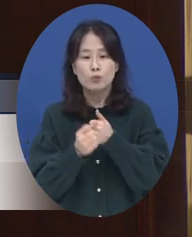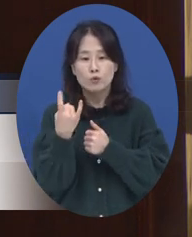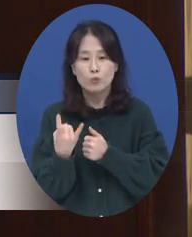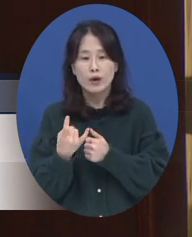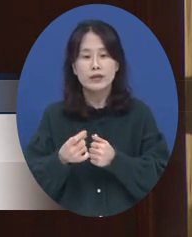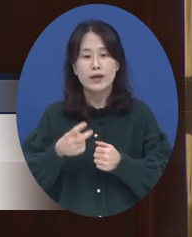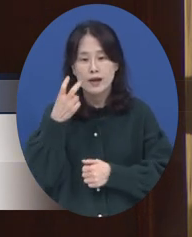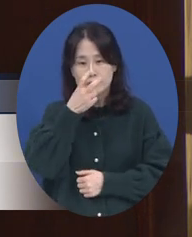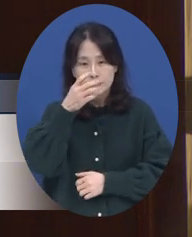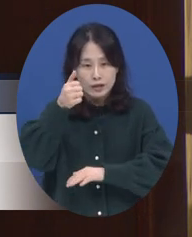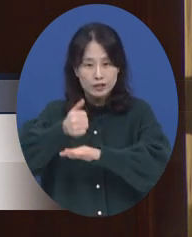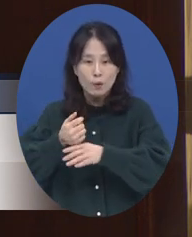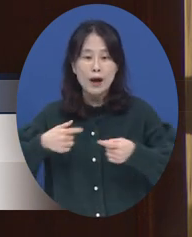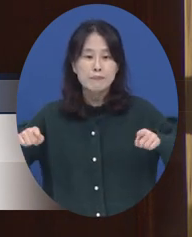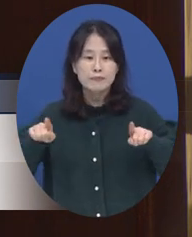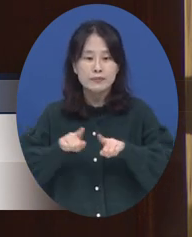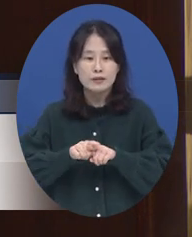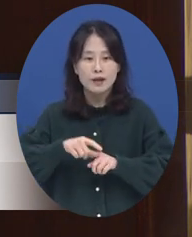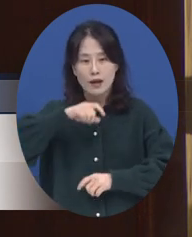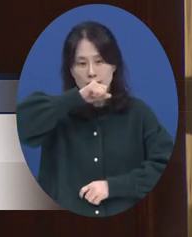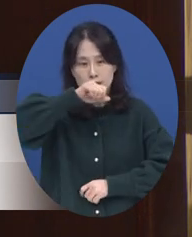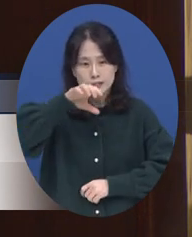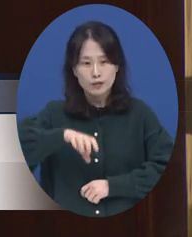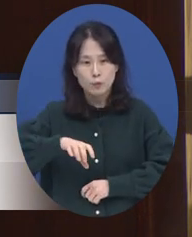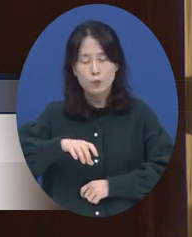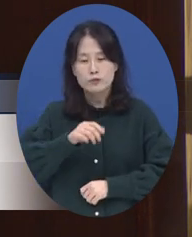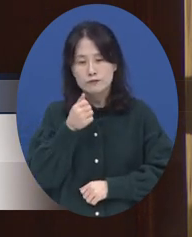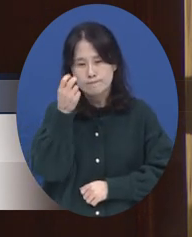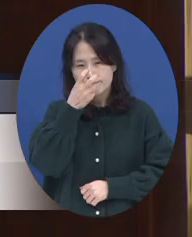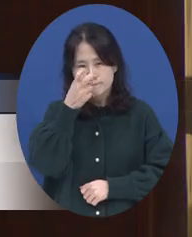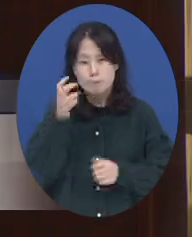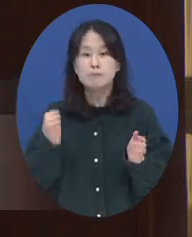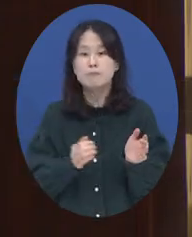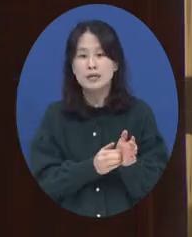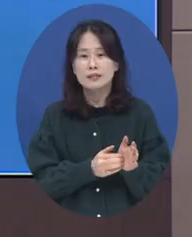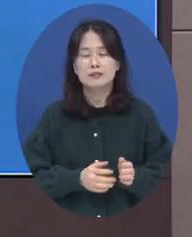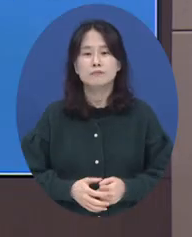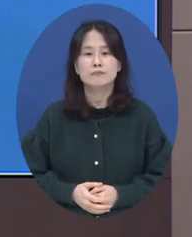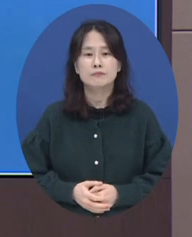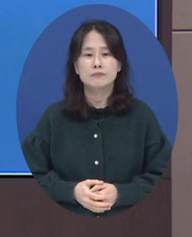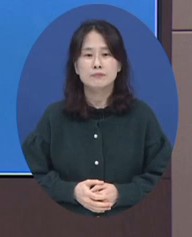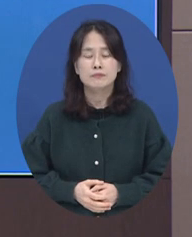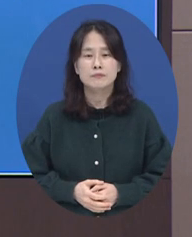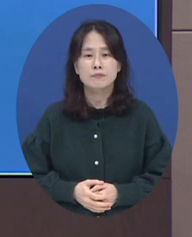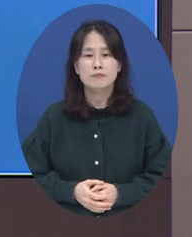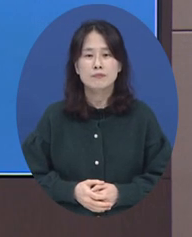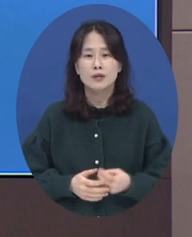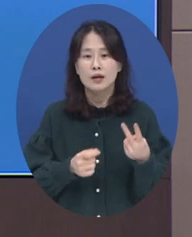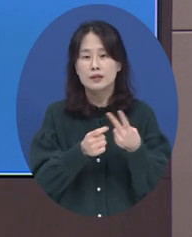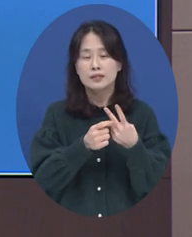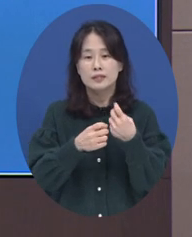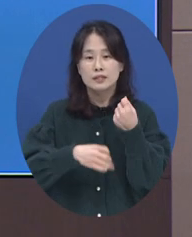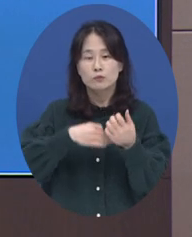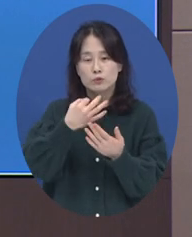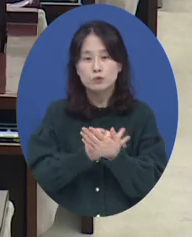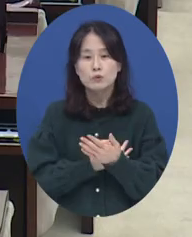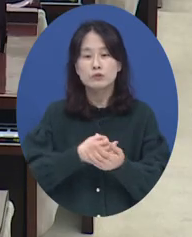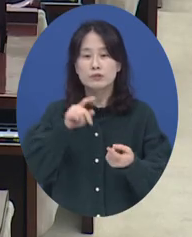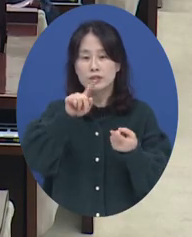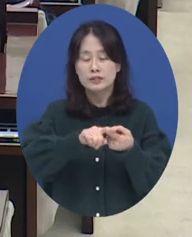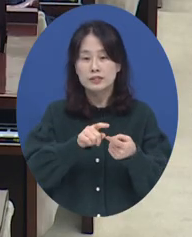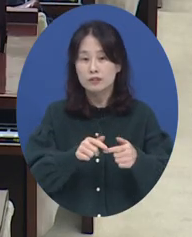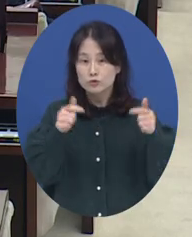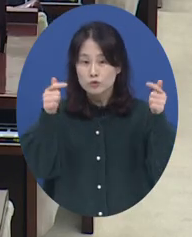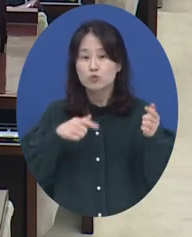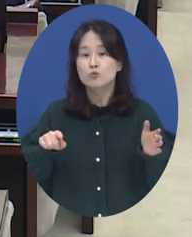예비심사 결과 더블오 심도있게 예산안을 심사 하였습니다 2차 재난 기본소득 의 지급 대상을 확대하기